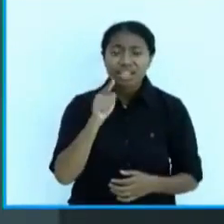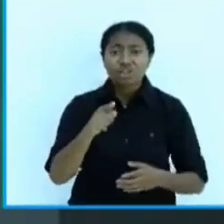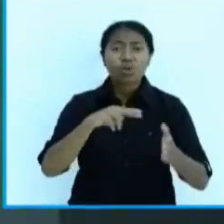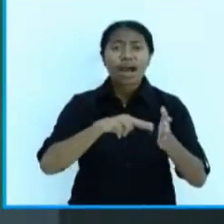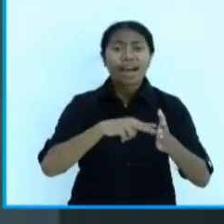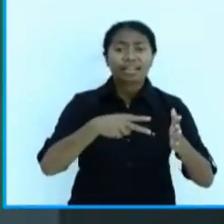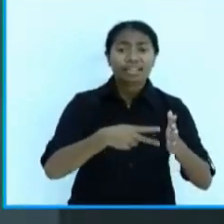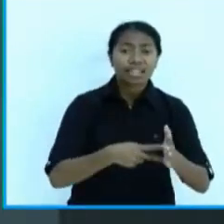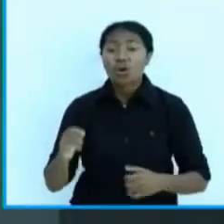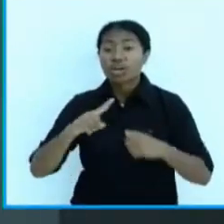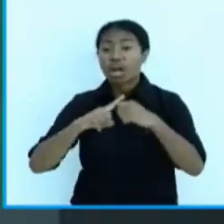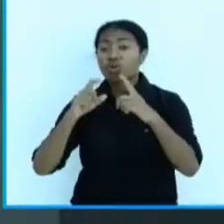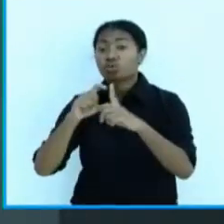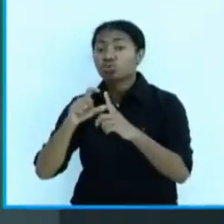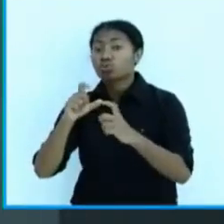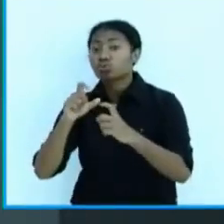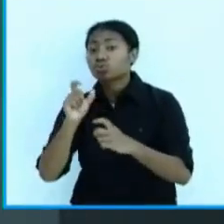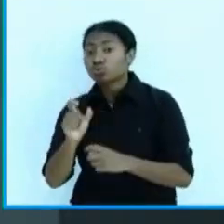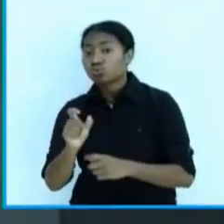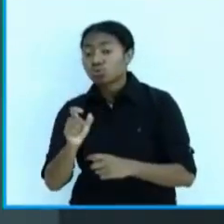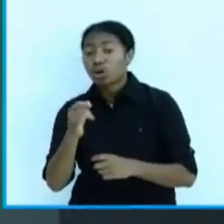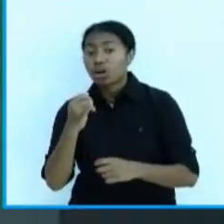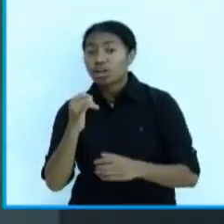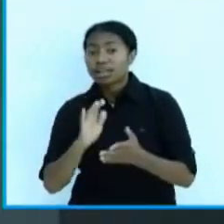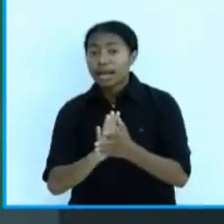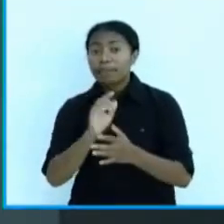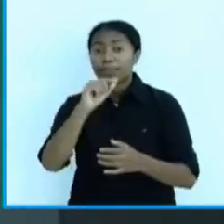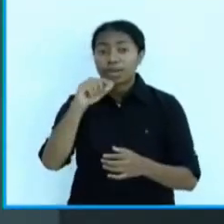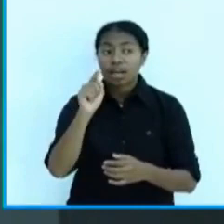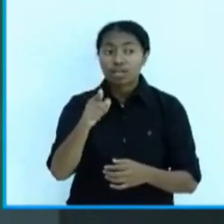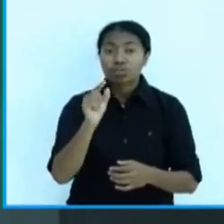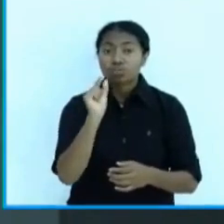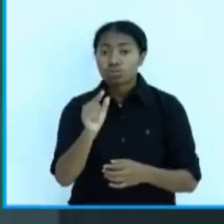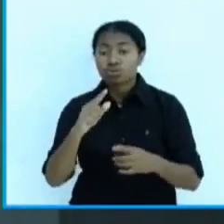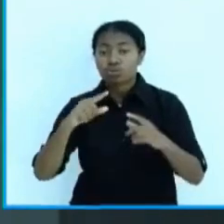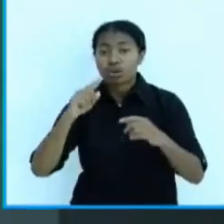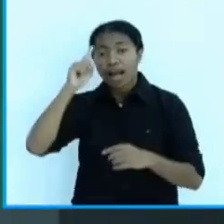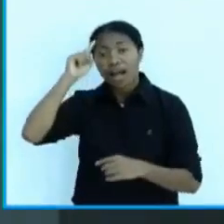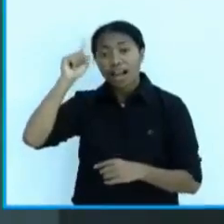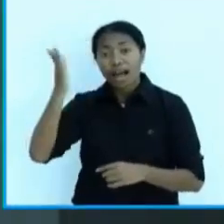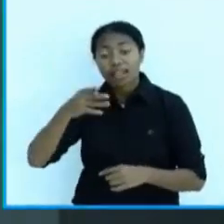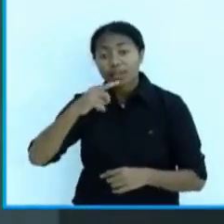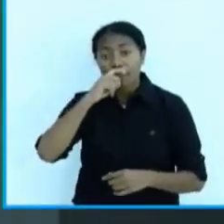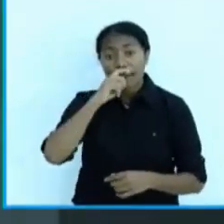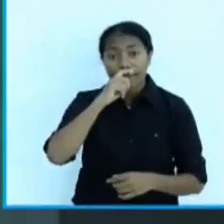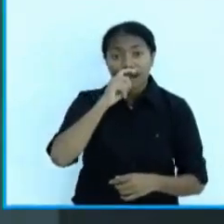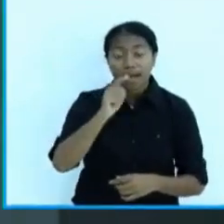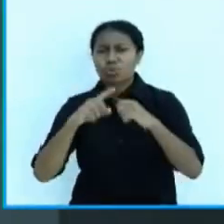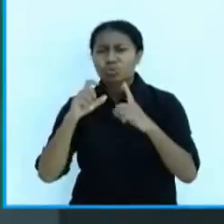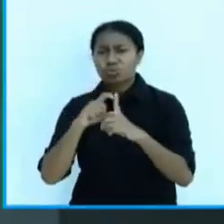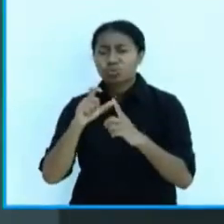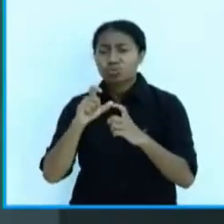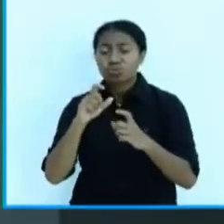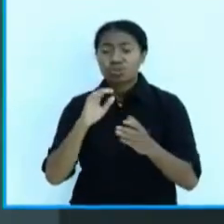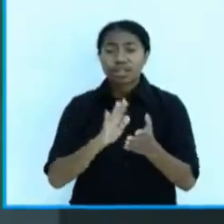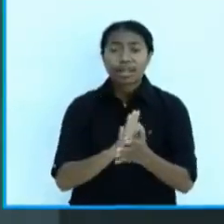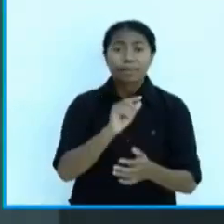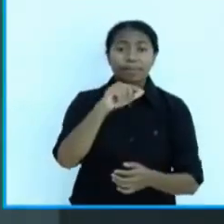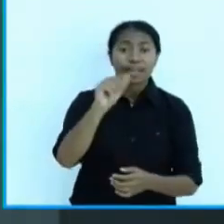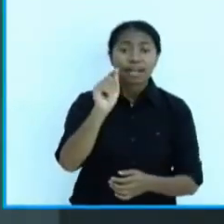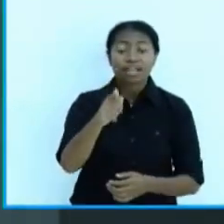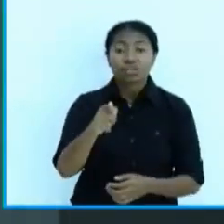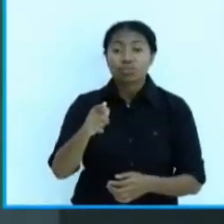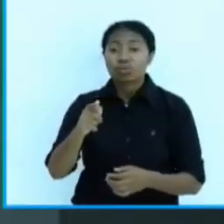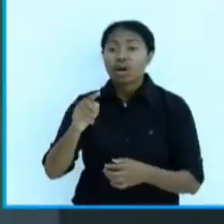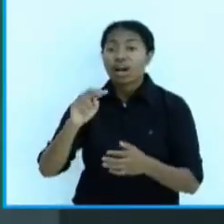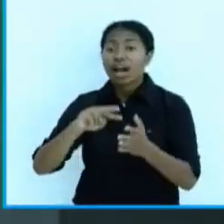kalau yang kudus itu untuk Allah atau bapak Hai Yesus itu diangkut itu berarti